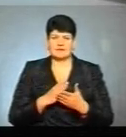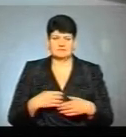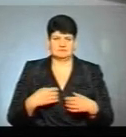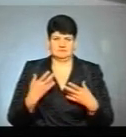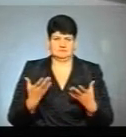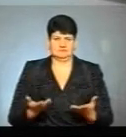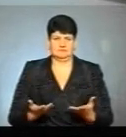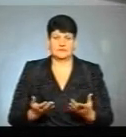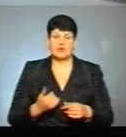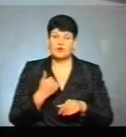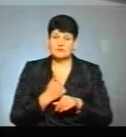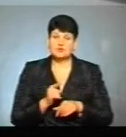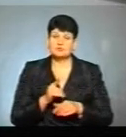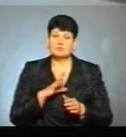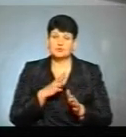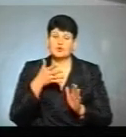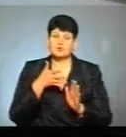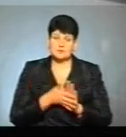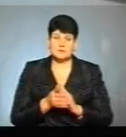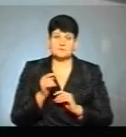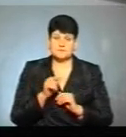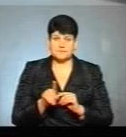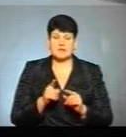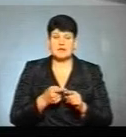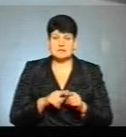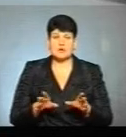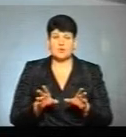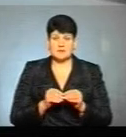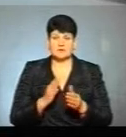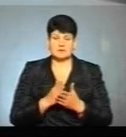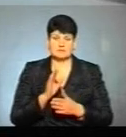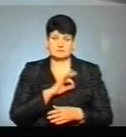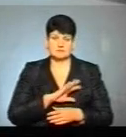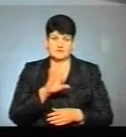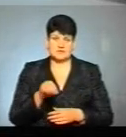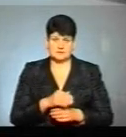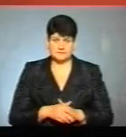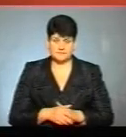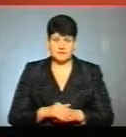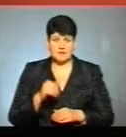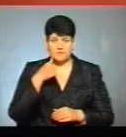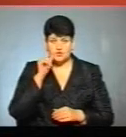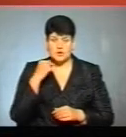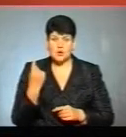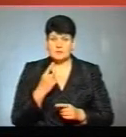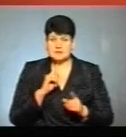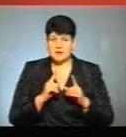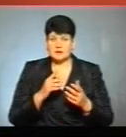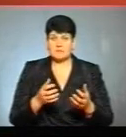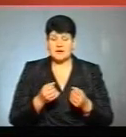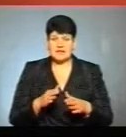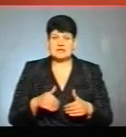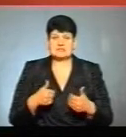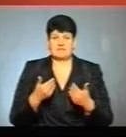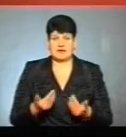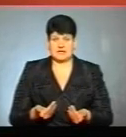Головне, щоб було розуміння того, що це об'єднання йде на користь всім. Вчора обласна рада прийняла